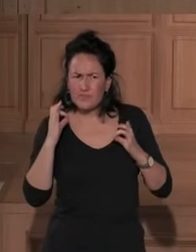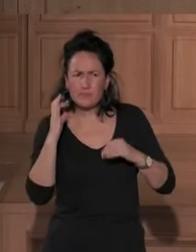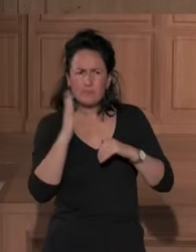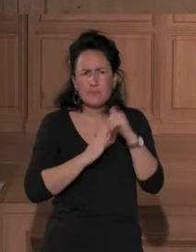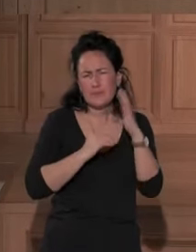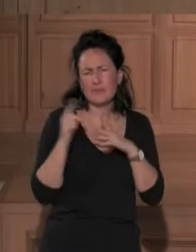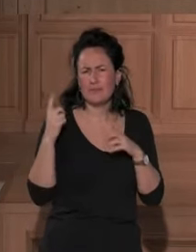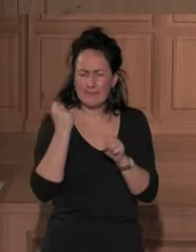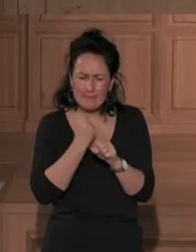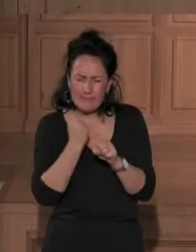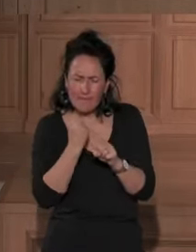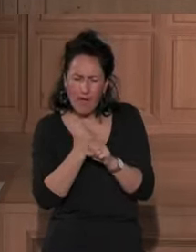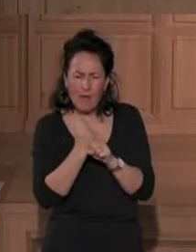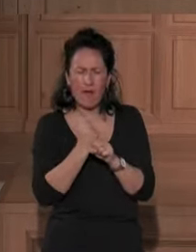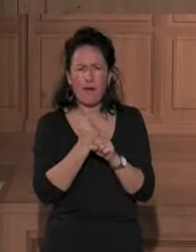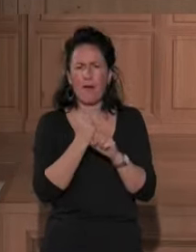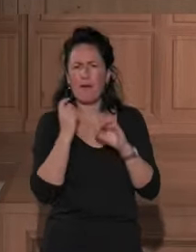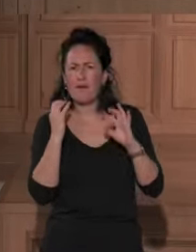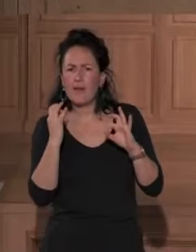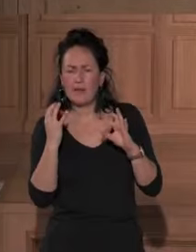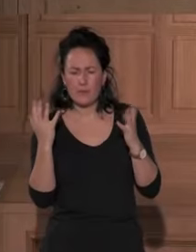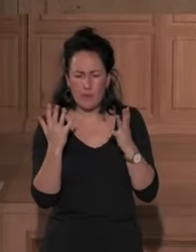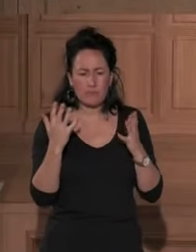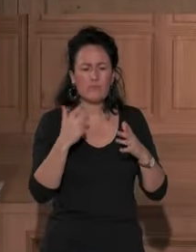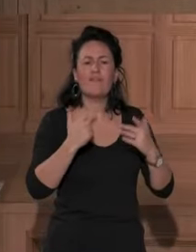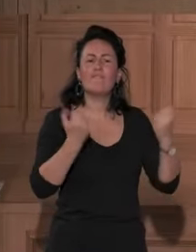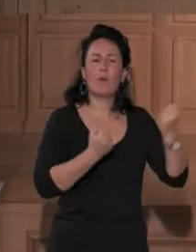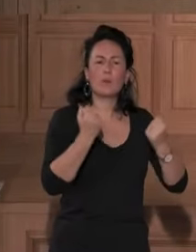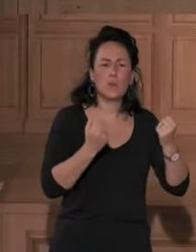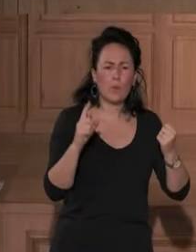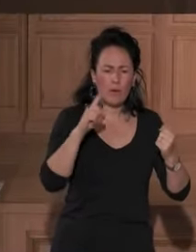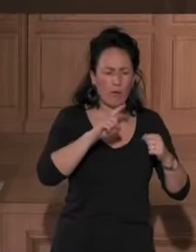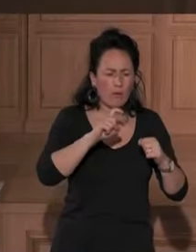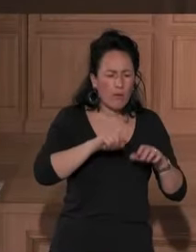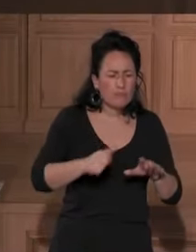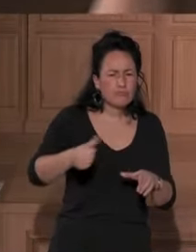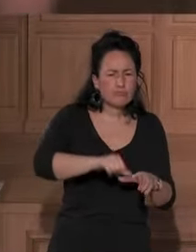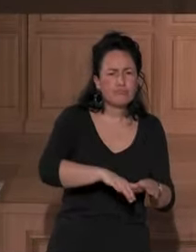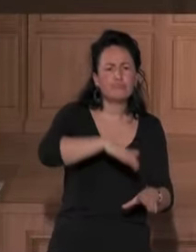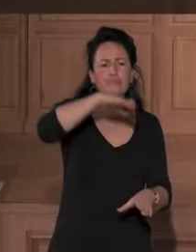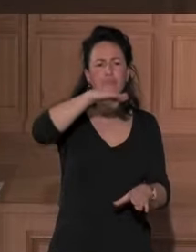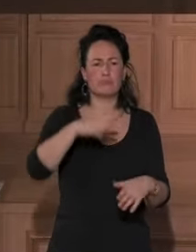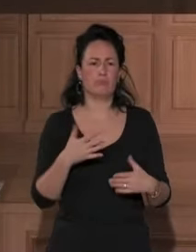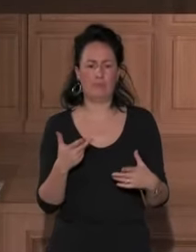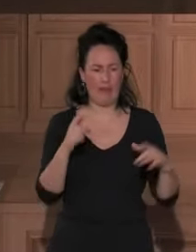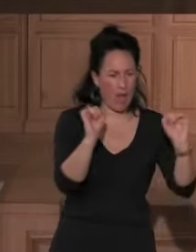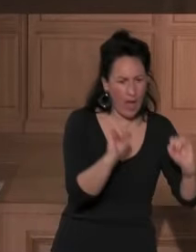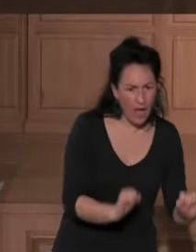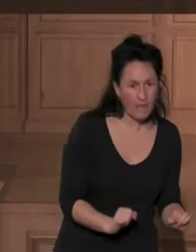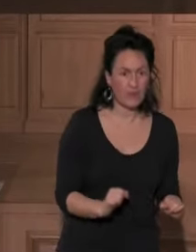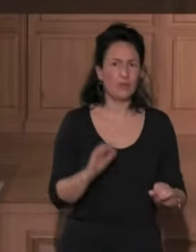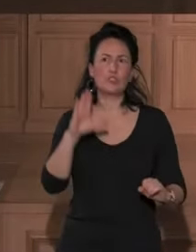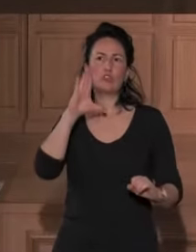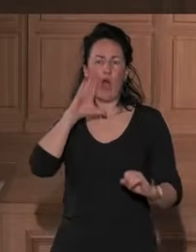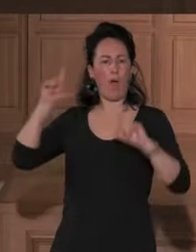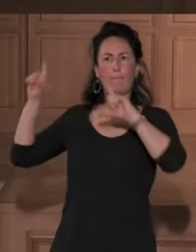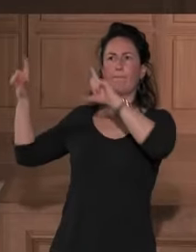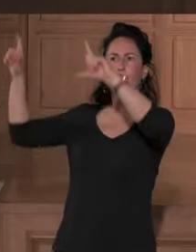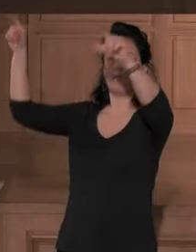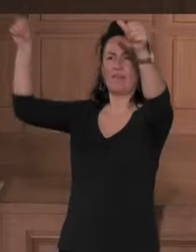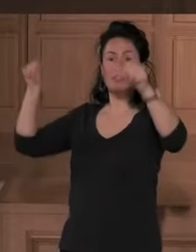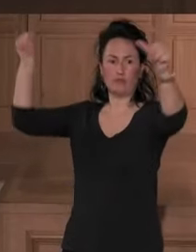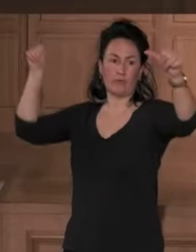est remettre les liquides dans les véhicules, il lave les véhicules, il a sa chambre remplie de posters. C'est beaucoup mieux que l'hôpital